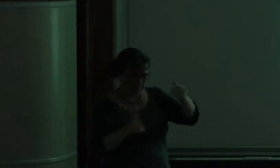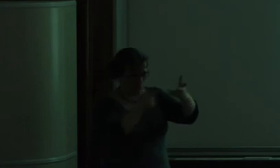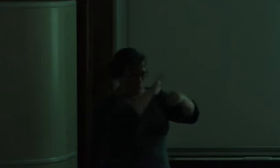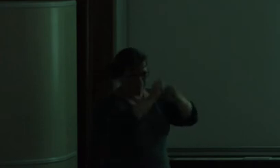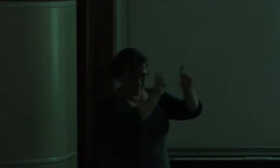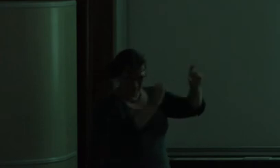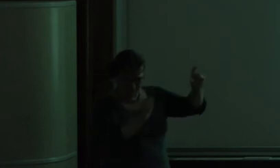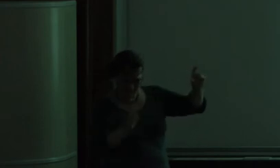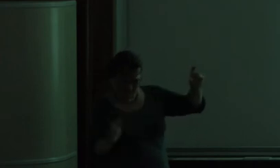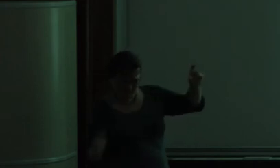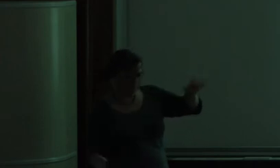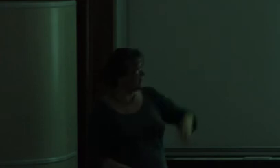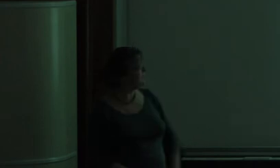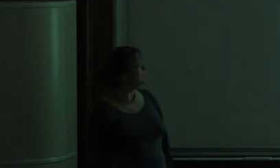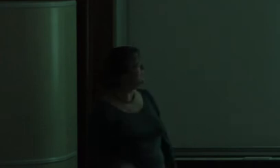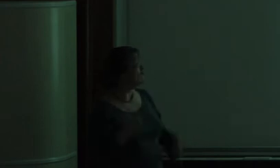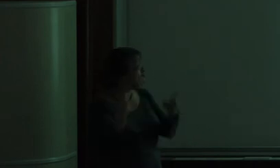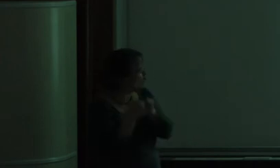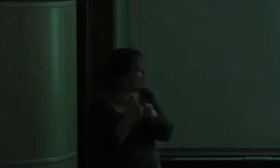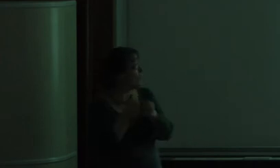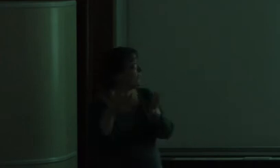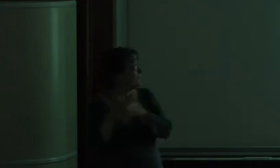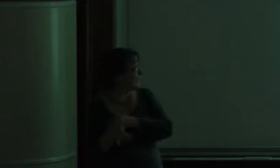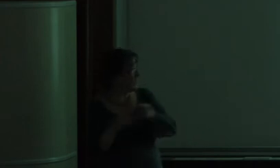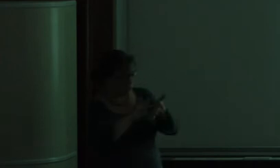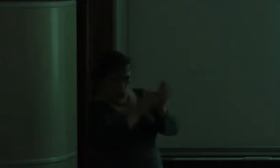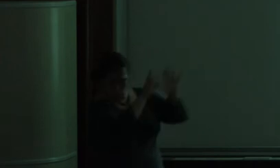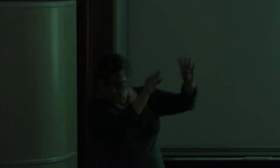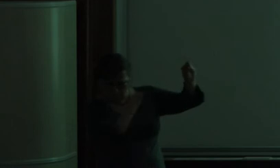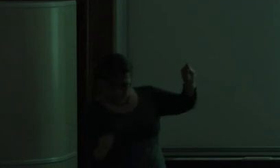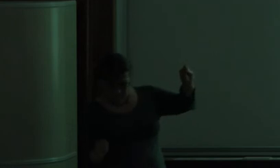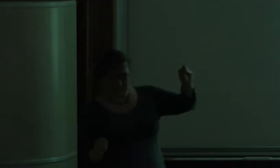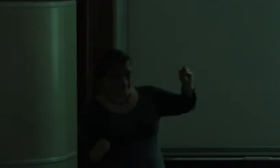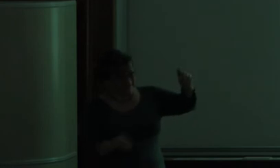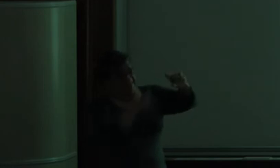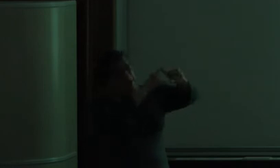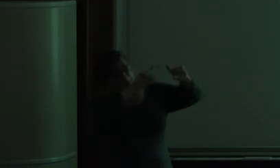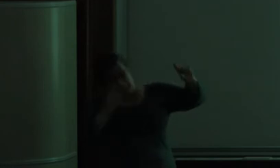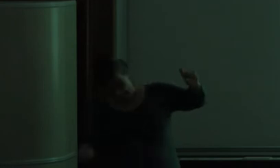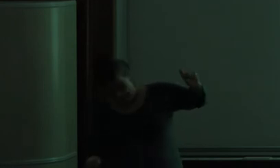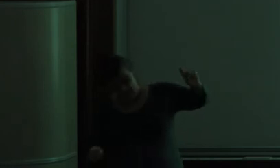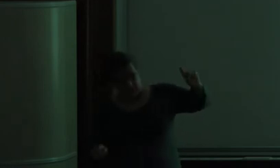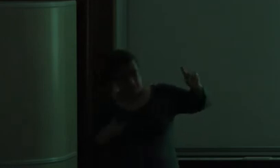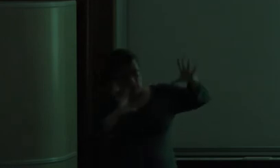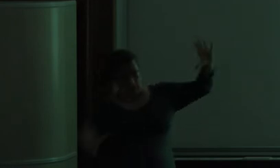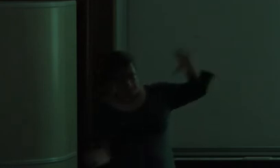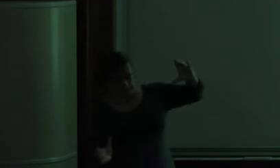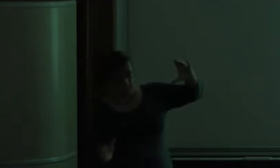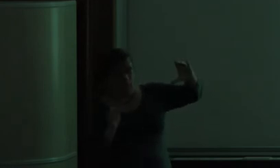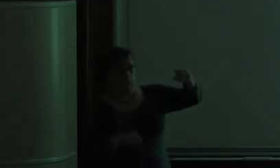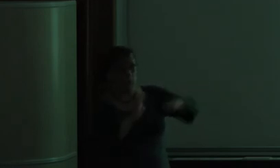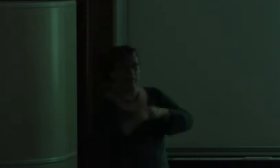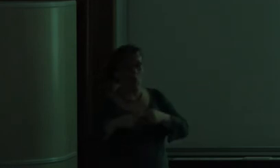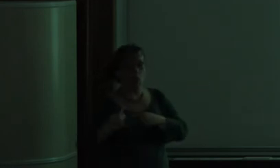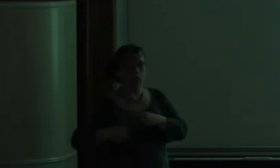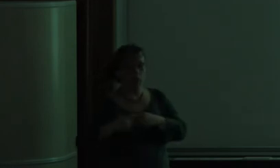les join et je les filtre et je les yield. Je fais tout d'un coup, je suis ouf. Et là, pouf, qu'est-ce qui se passe? Bah, je le passe à un compteur et